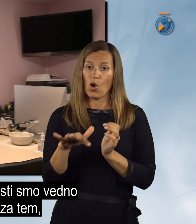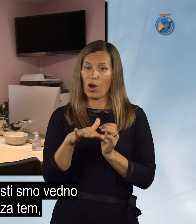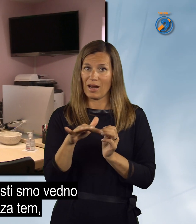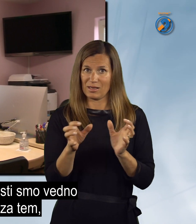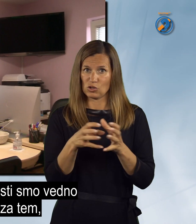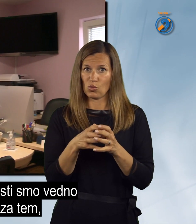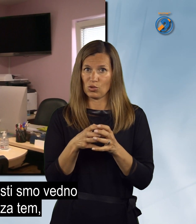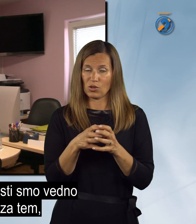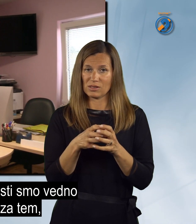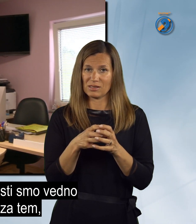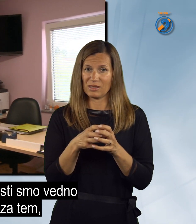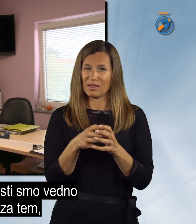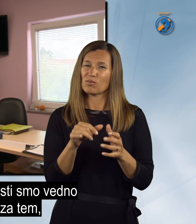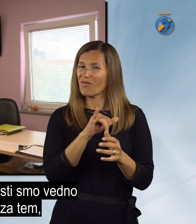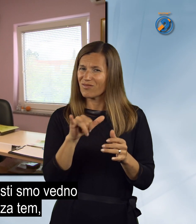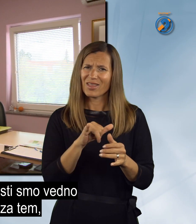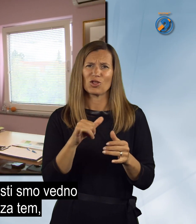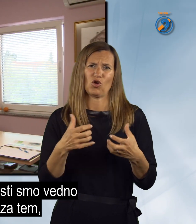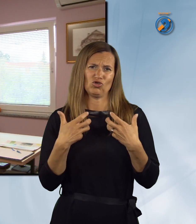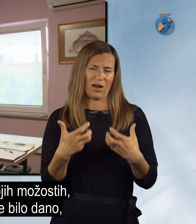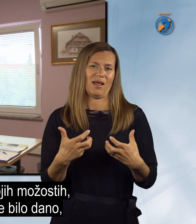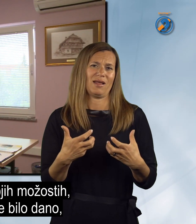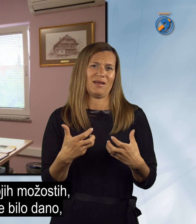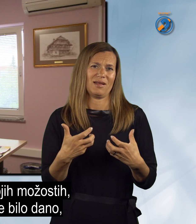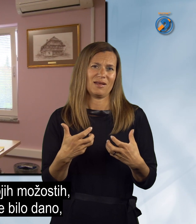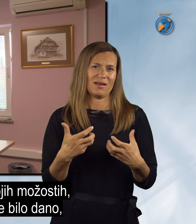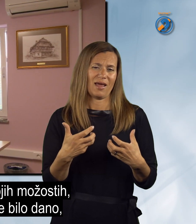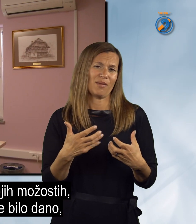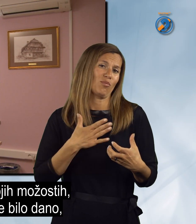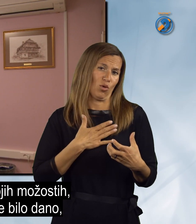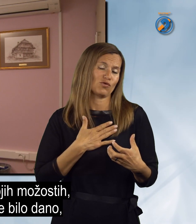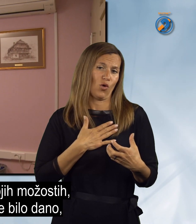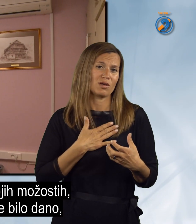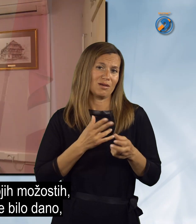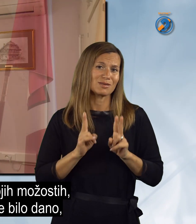Lokalne skupnosti smo vedno strmele za tem, da smo po svojih